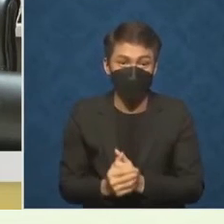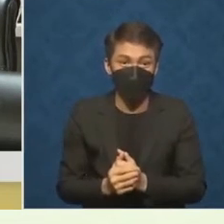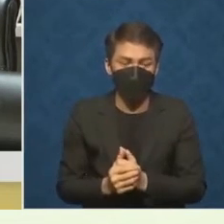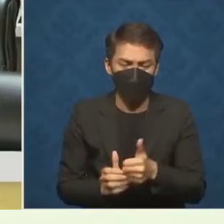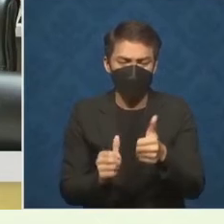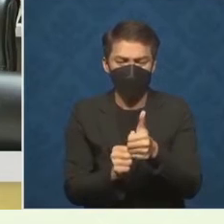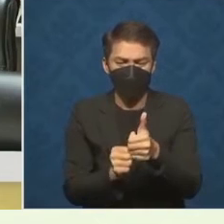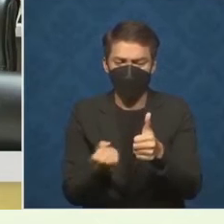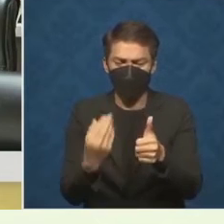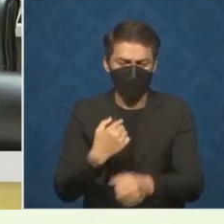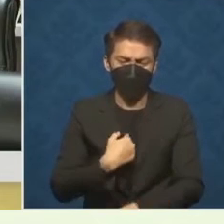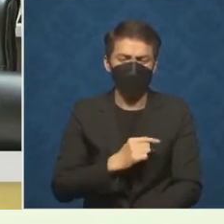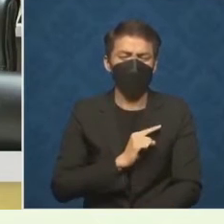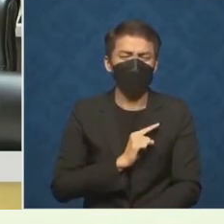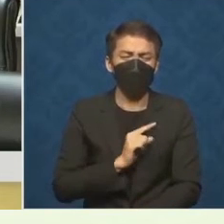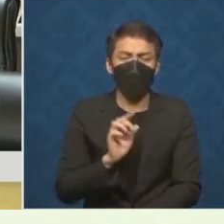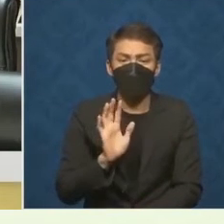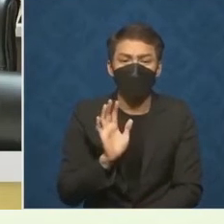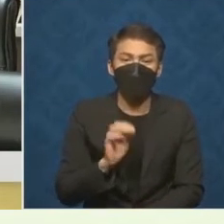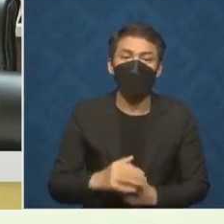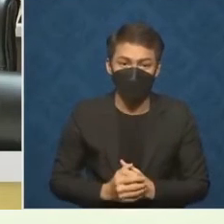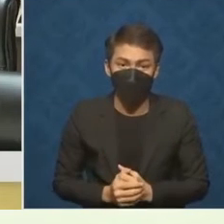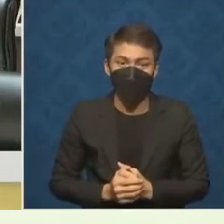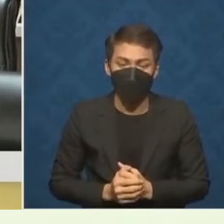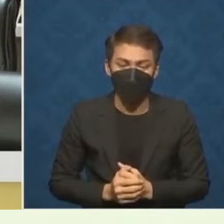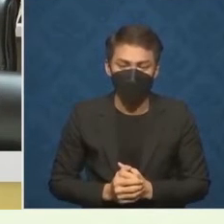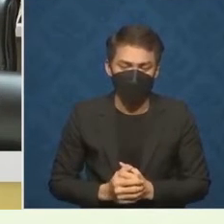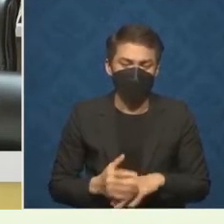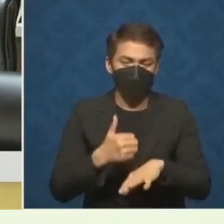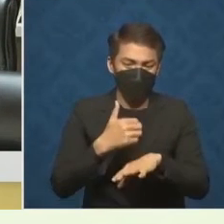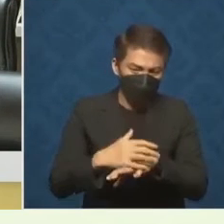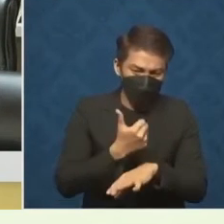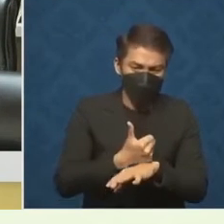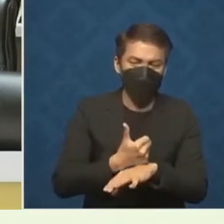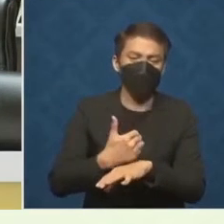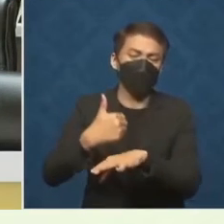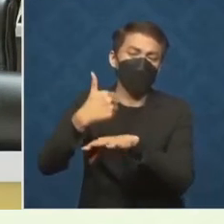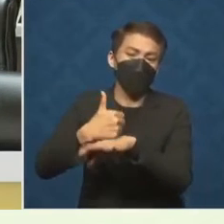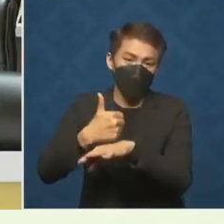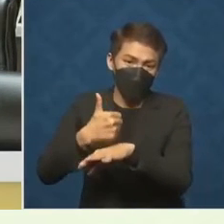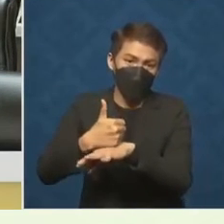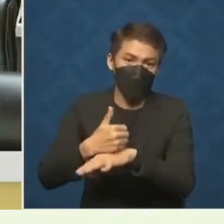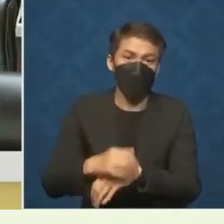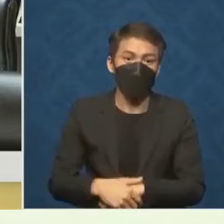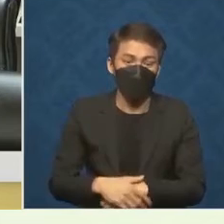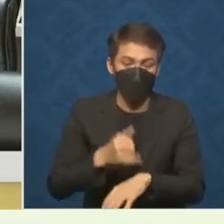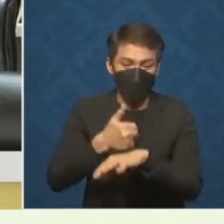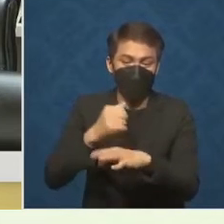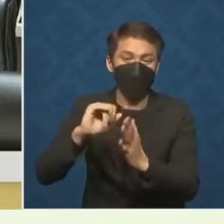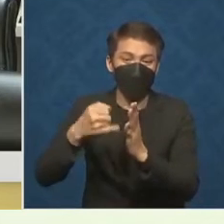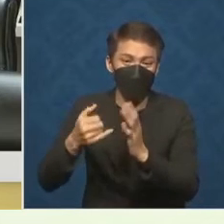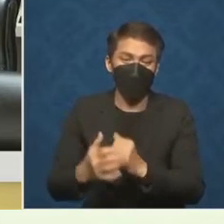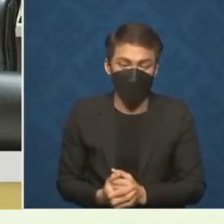ที่ครับท่านนะหน้าที่อยู่ที่ผู้ว่าอำนาจอยู่ที่ผู้ว่าผลที่สุดไอ้ปลัดอำเภอในอำเภอหล